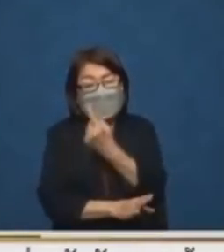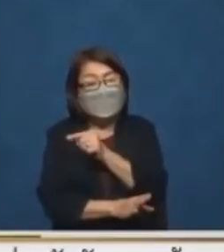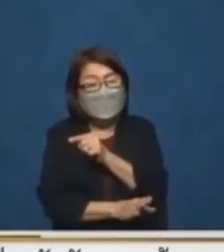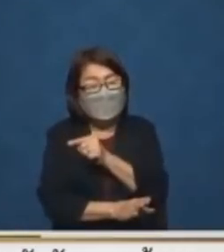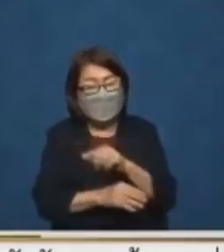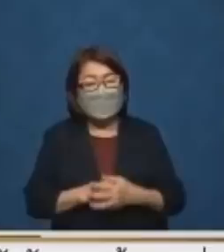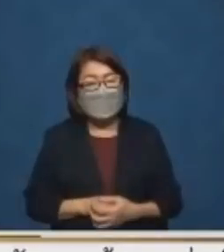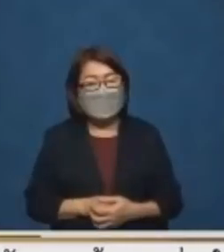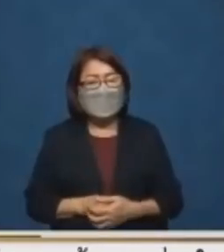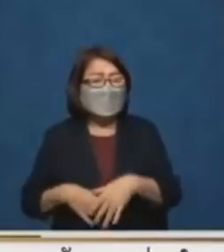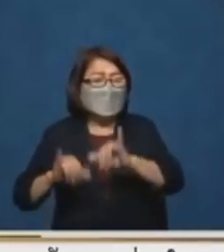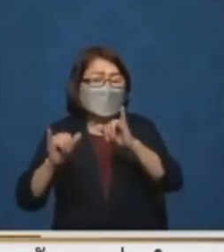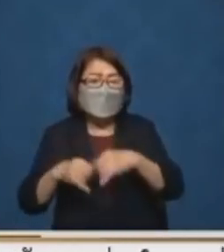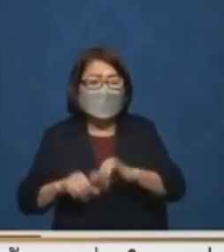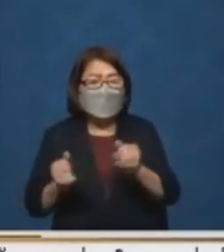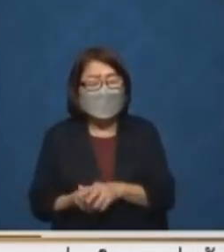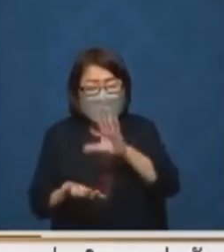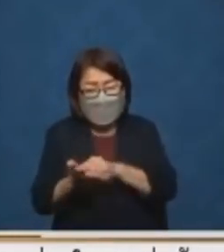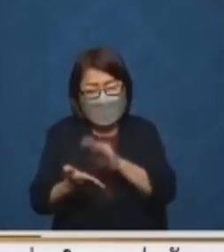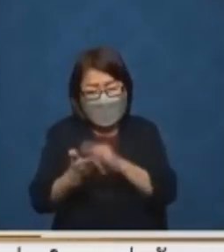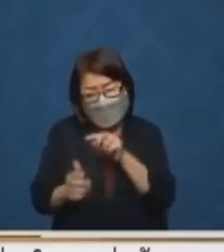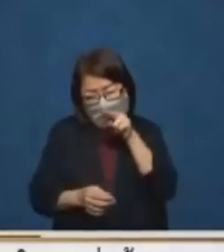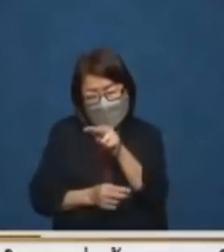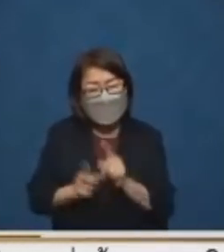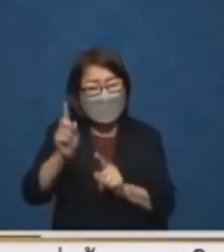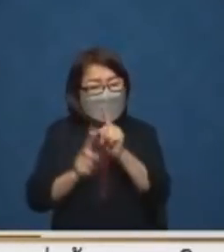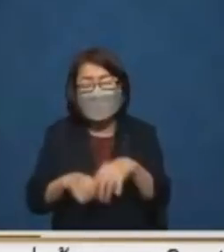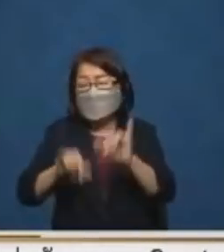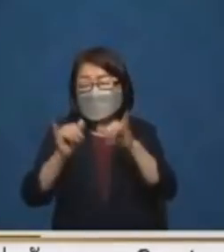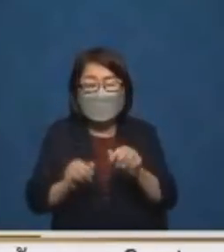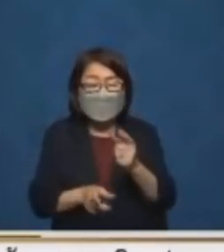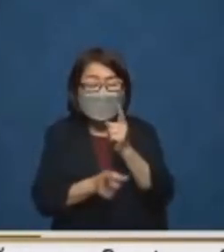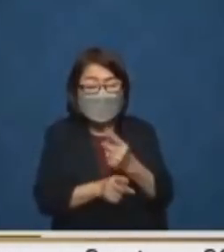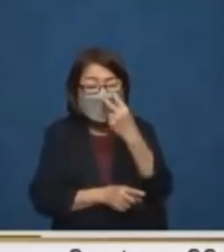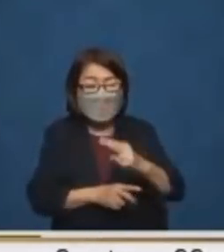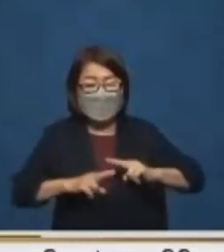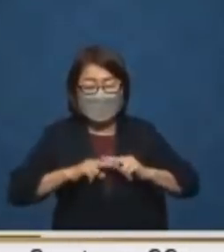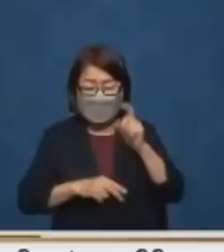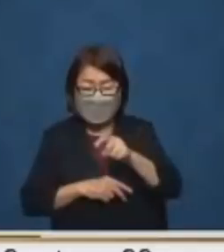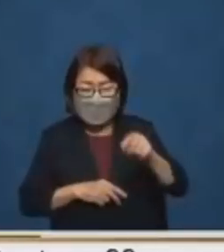ท่านระเว้นการปฏิบัติโยไม่ประเมินผลไม่ติดตามข้อสั่งการของตัวท่านเอง